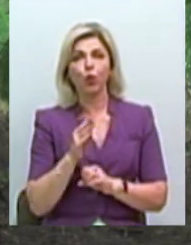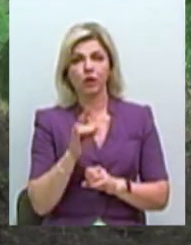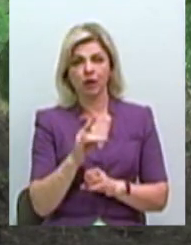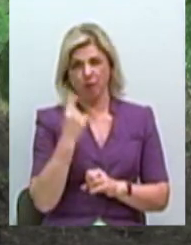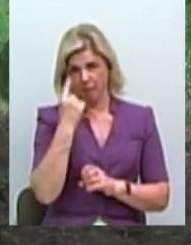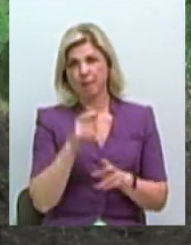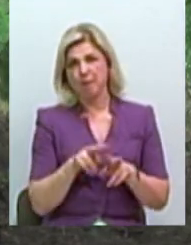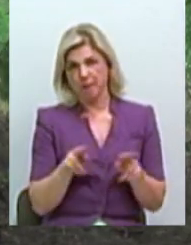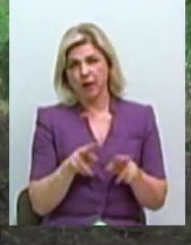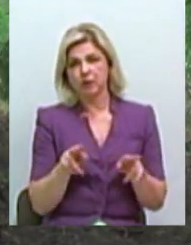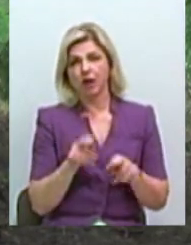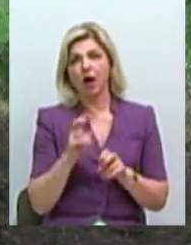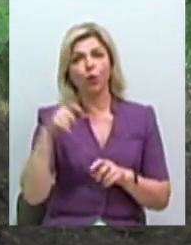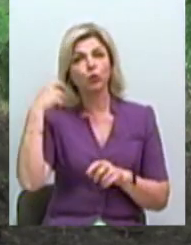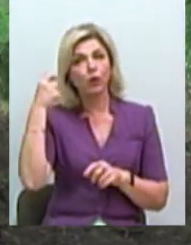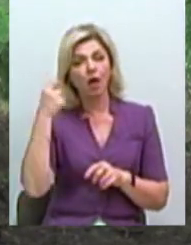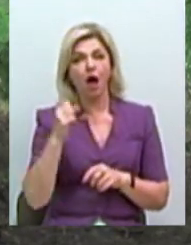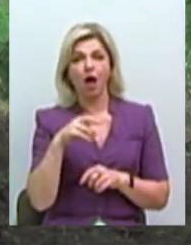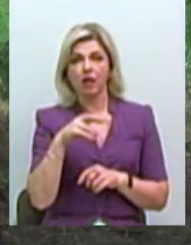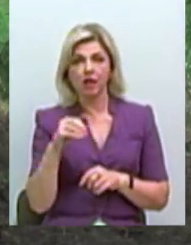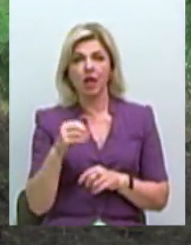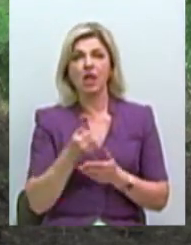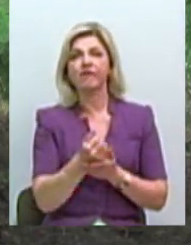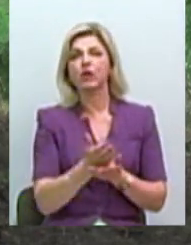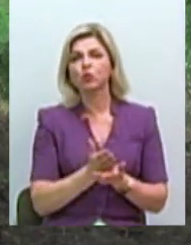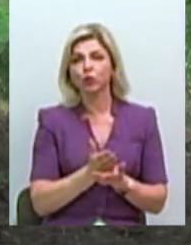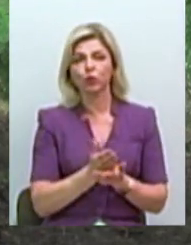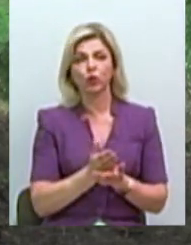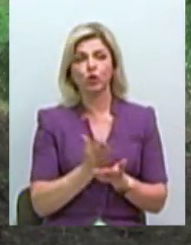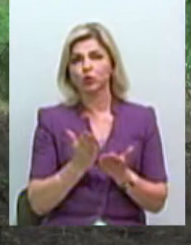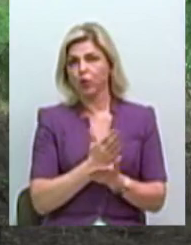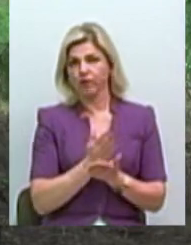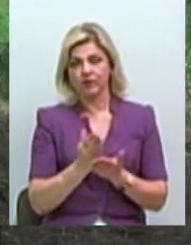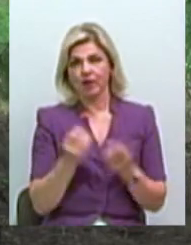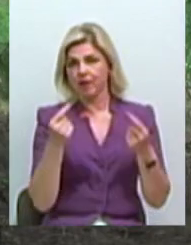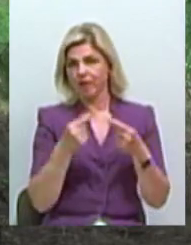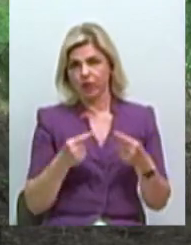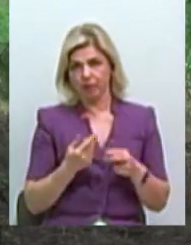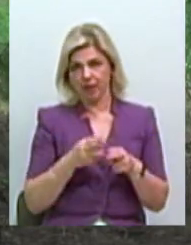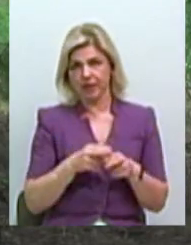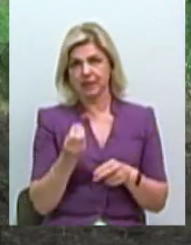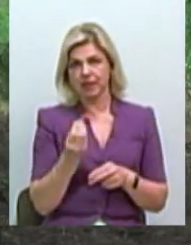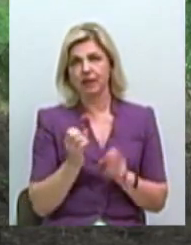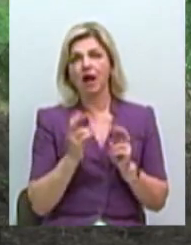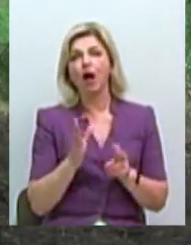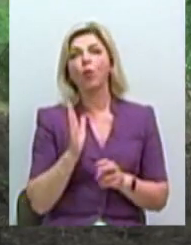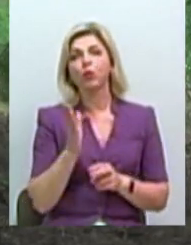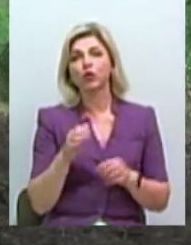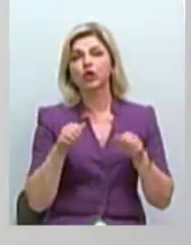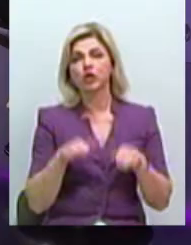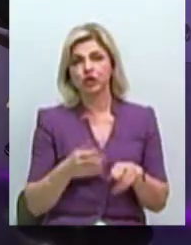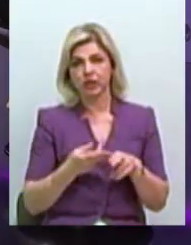як на курортах Єгипту та Туреччини, але, тим не менш, інфраструктура зовсім не відповідає цим цінам. Як будете вирішувати цю